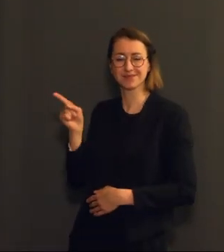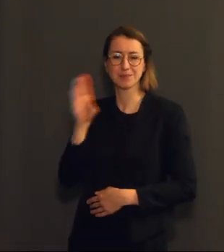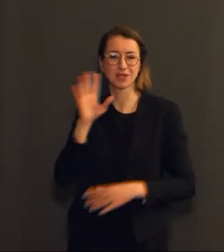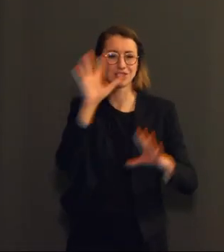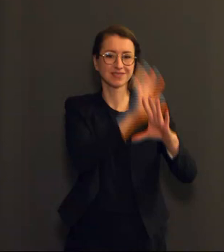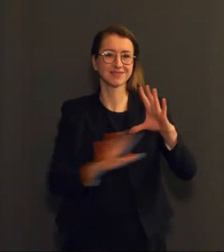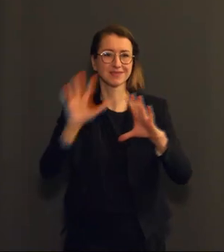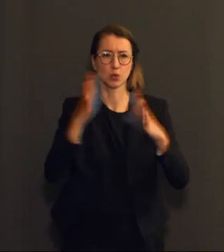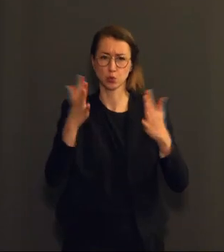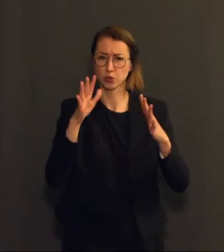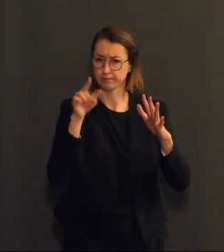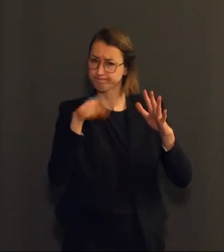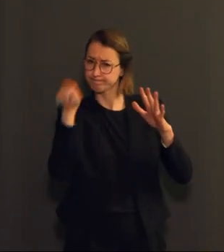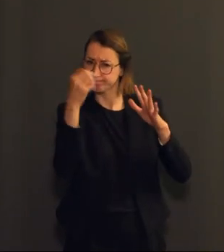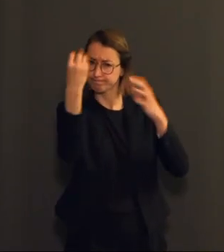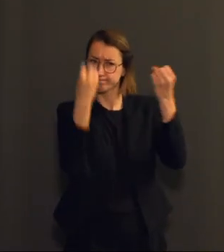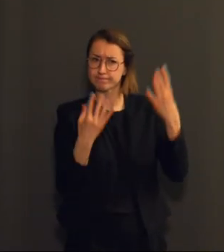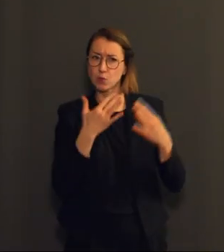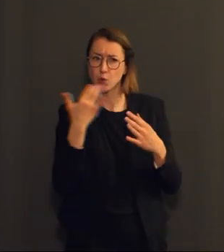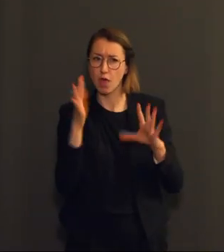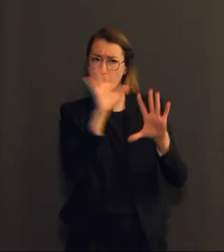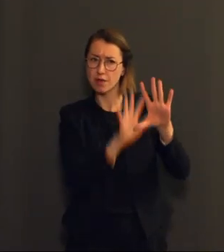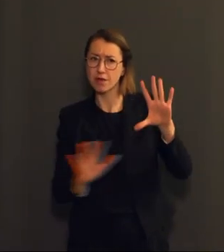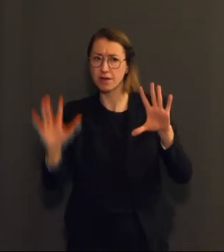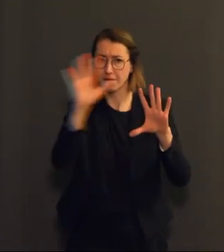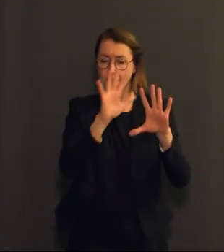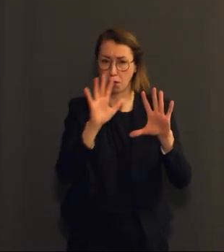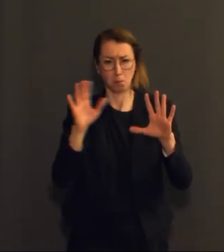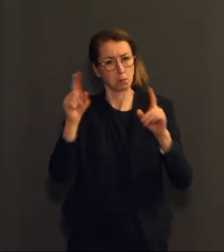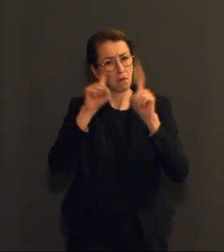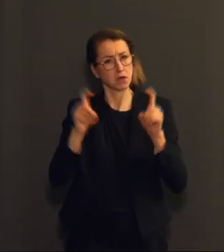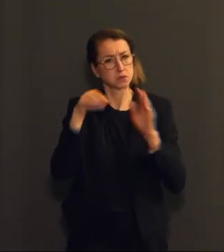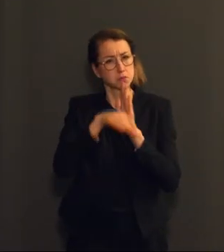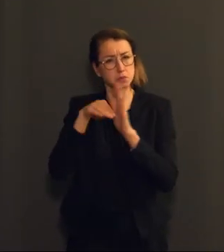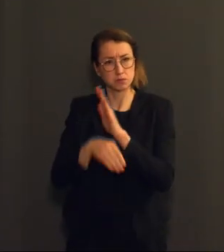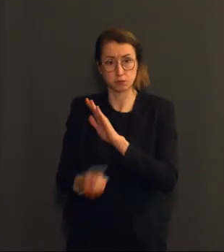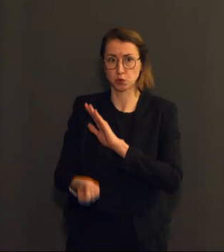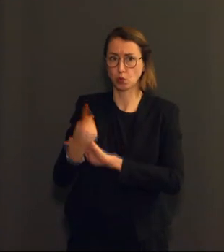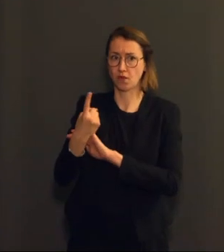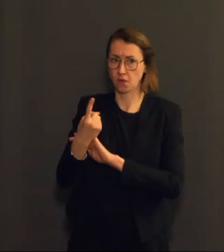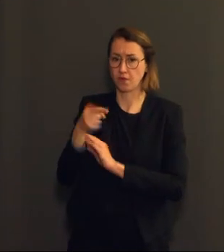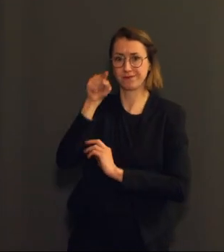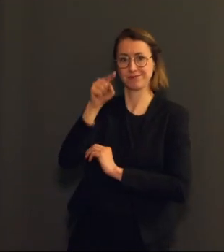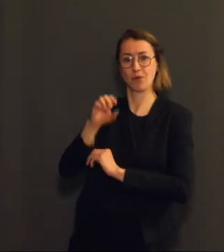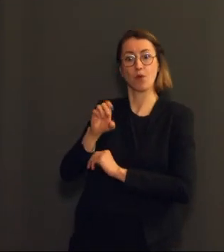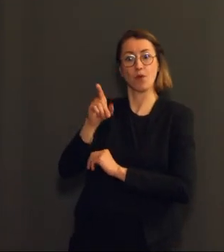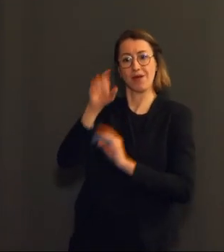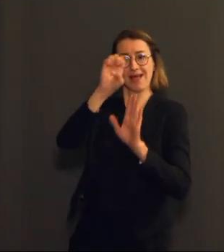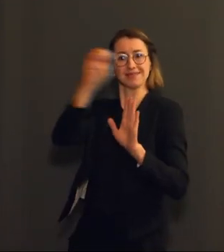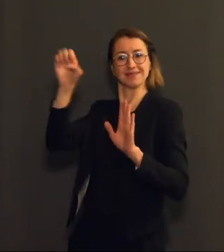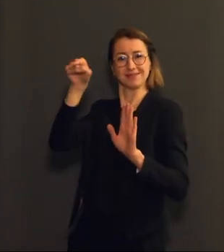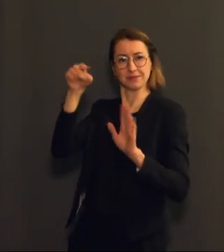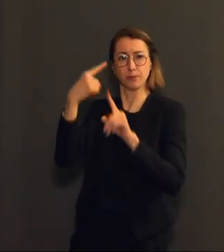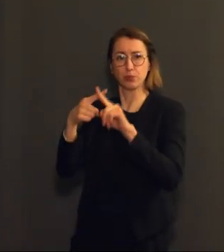cette fois-ci de deux des provinces du nord-est du pays, soit le Limbourg que vous voyez là et la province de